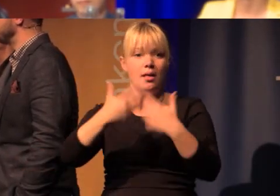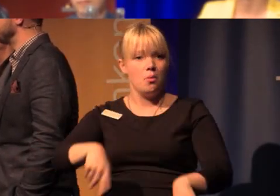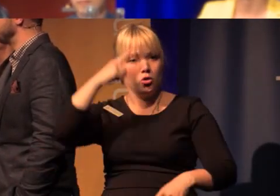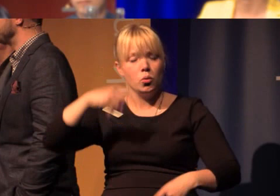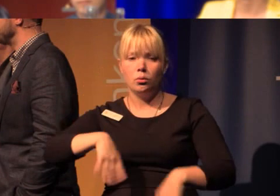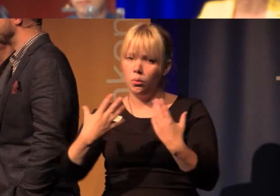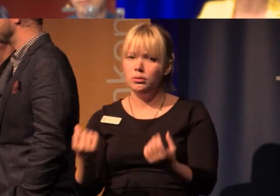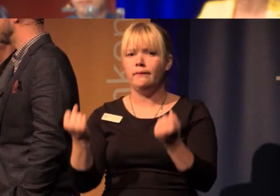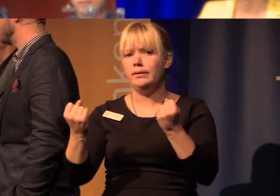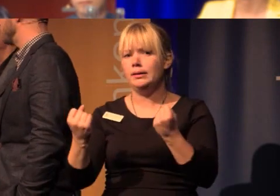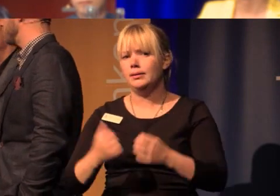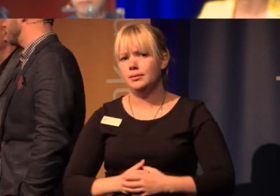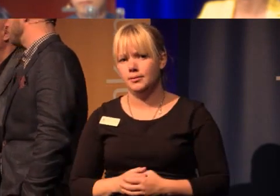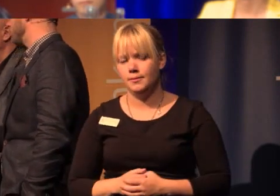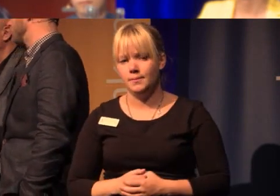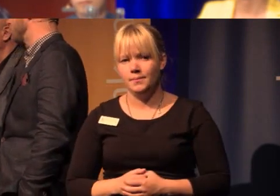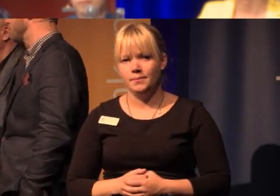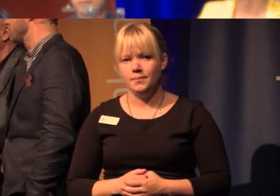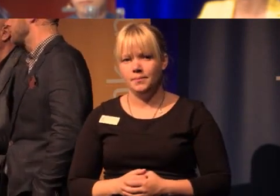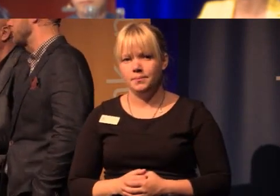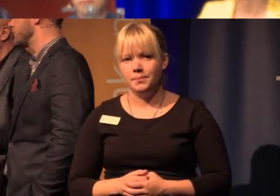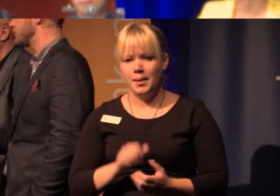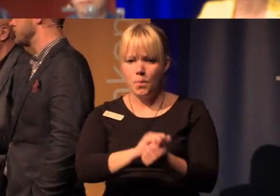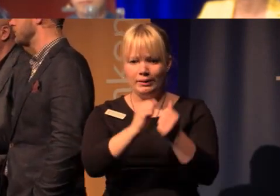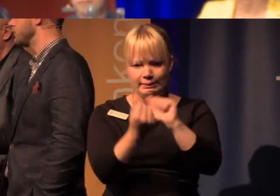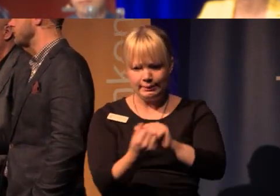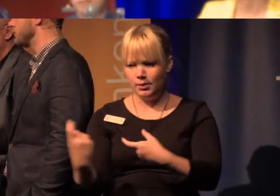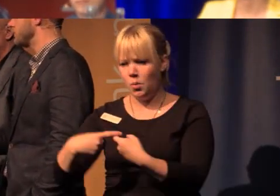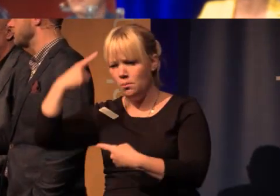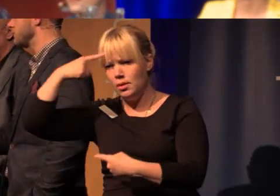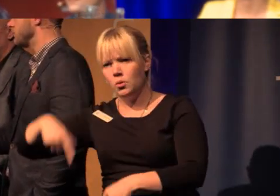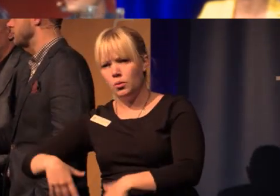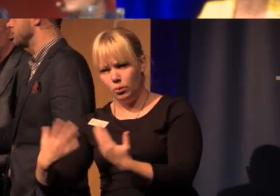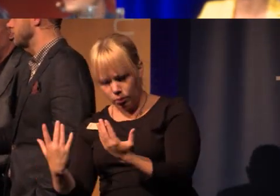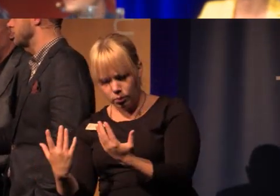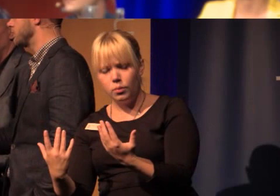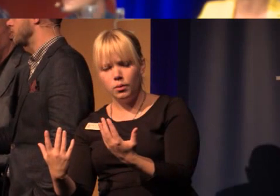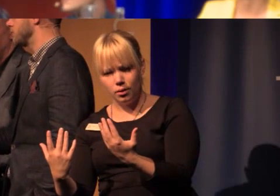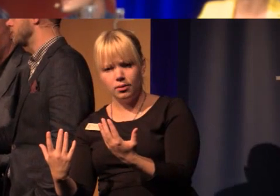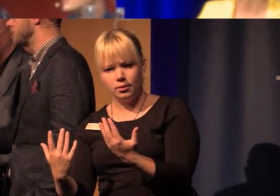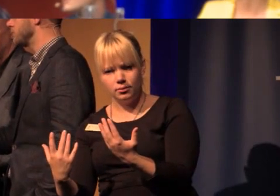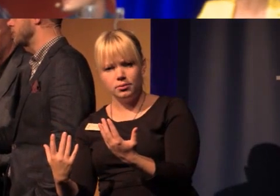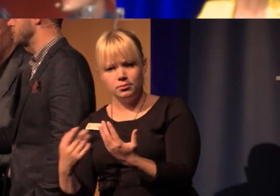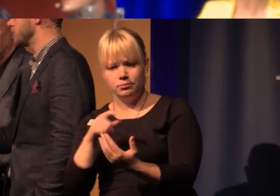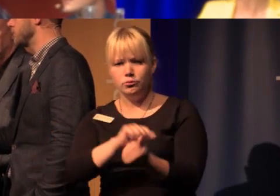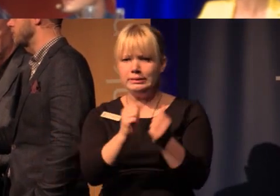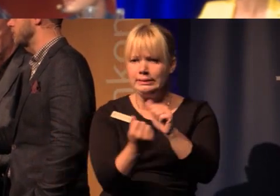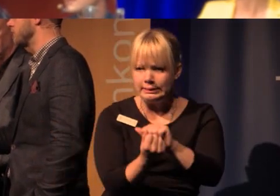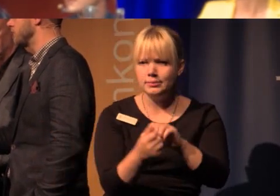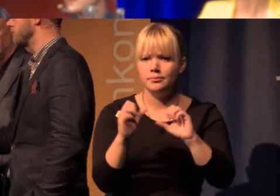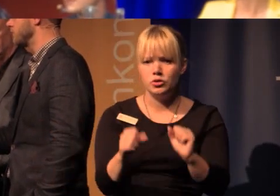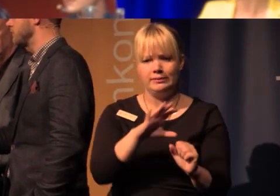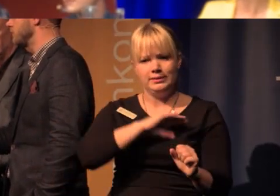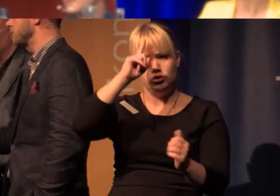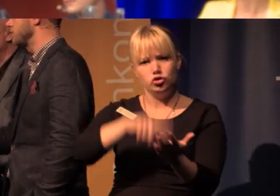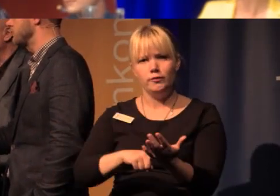funktion. Och politikens roll i förhållande till kulturen blir därför att se till att tillgängliggöra kulturen för alla.